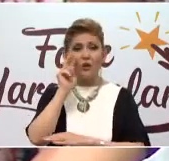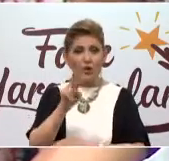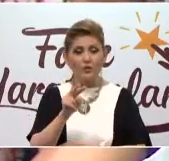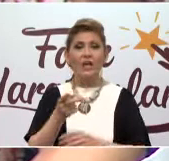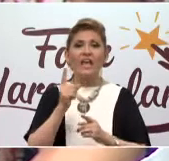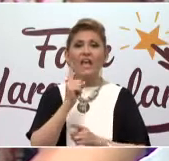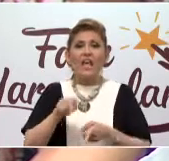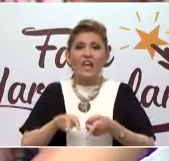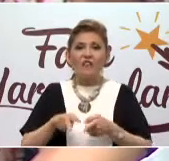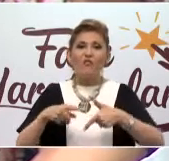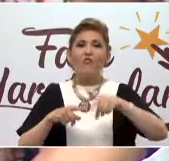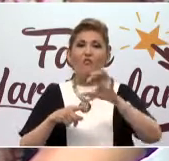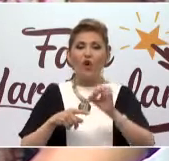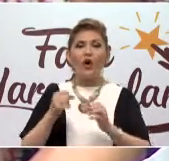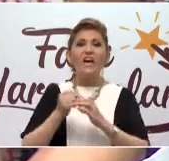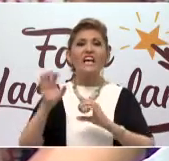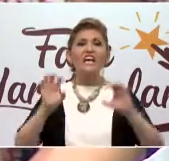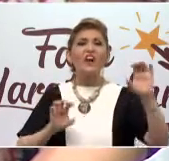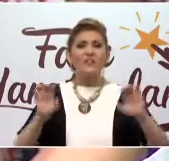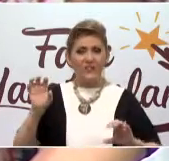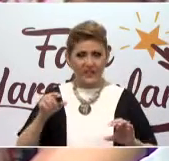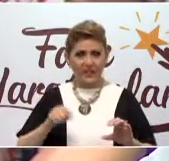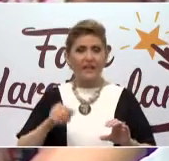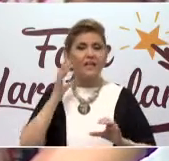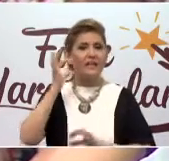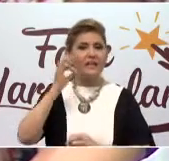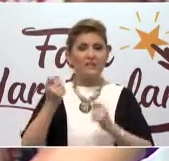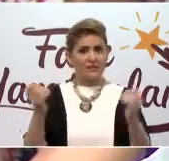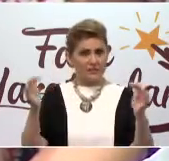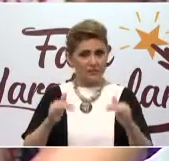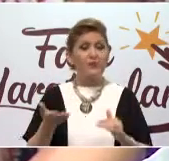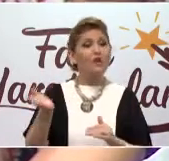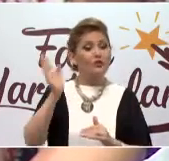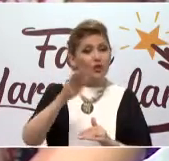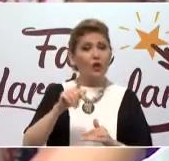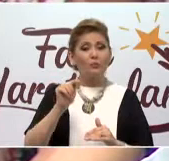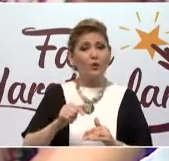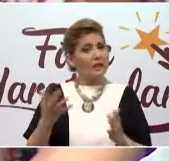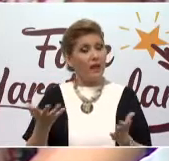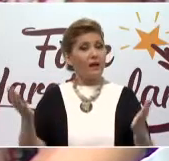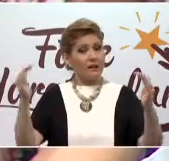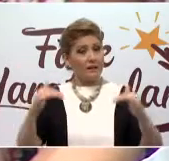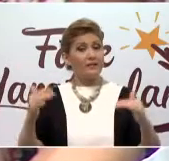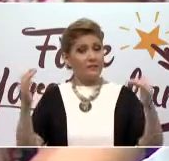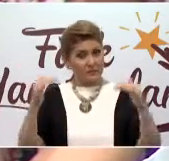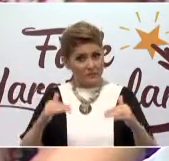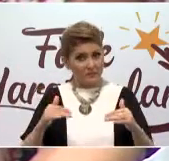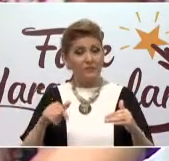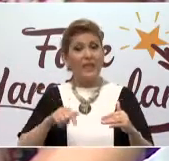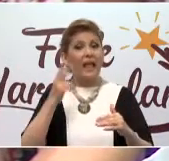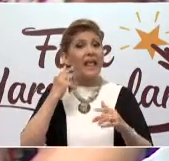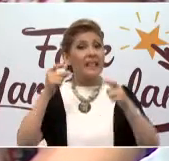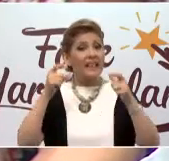ve infografiklerle kentsel bilginin insanlara erişimini sağlamak. Daha sonra bunu daha katılımcı stratejilerle